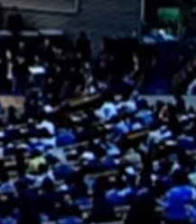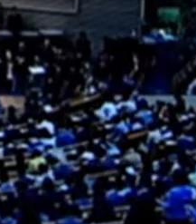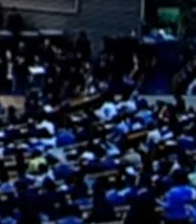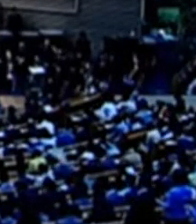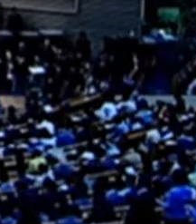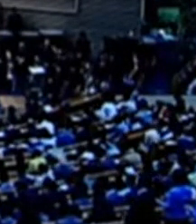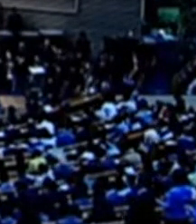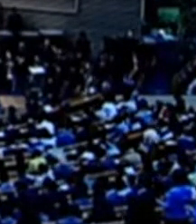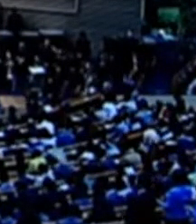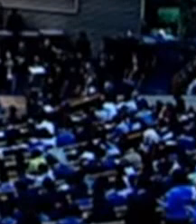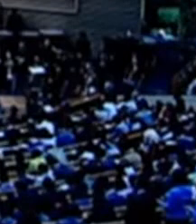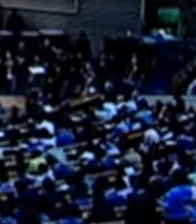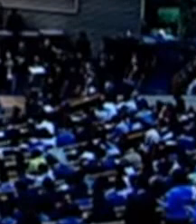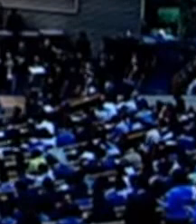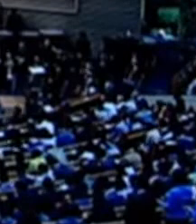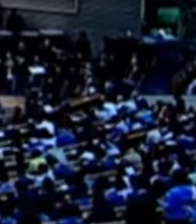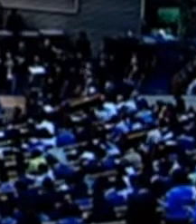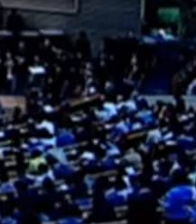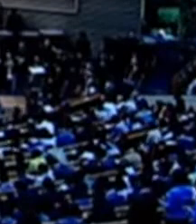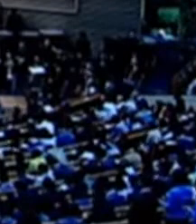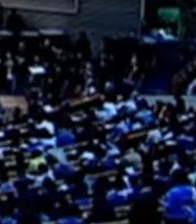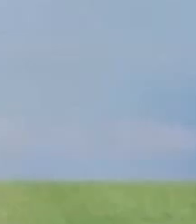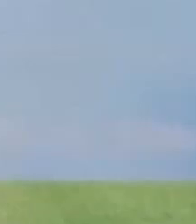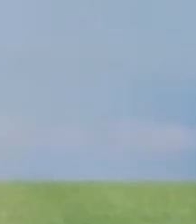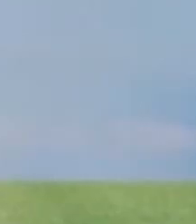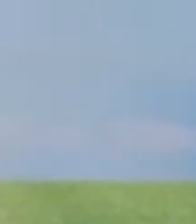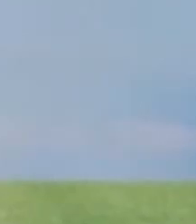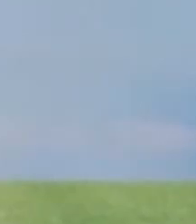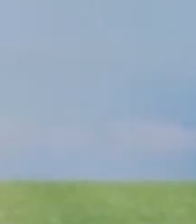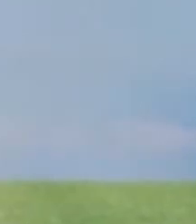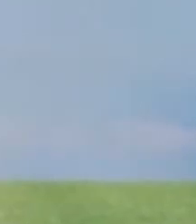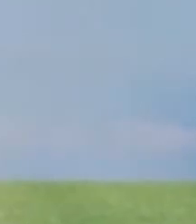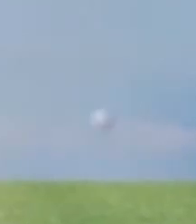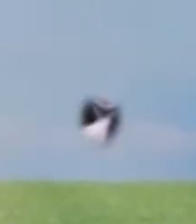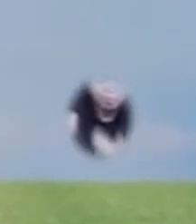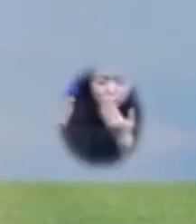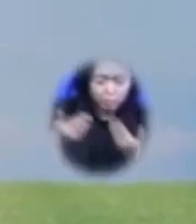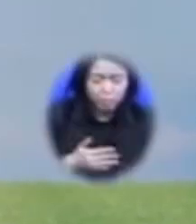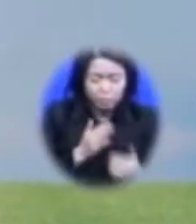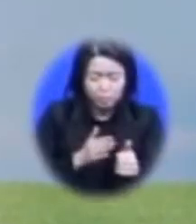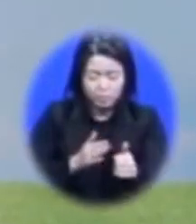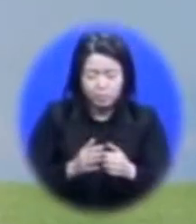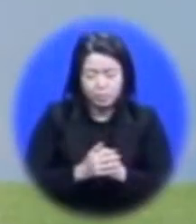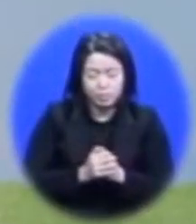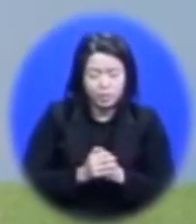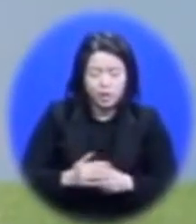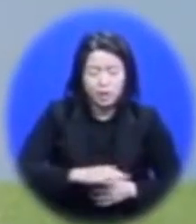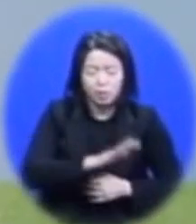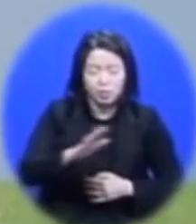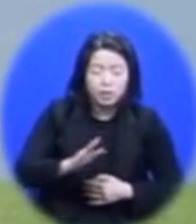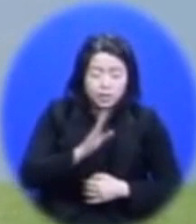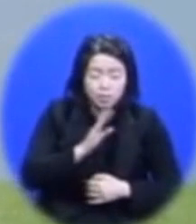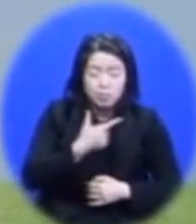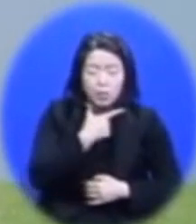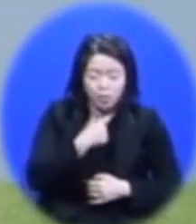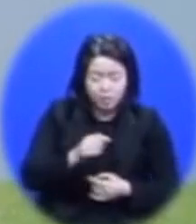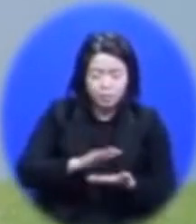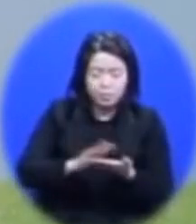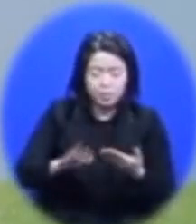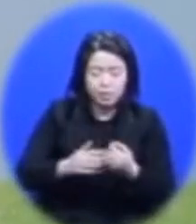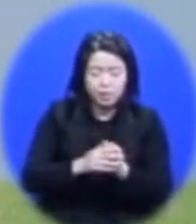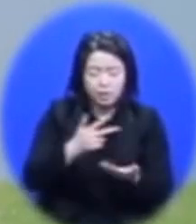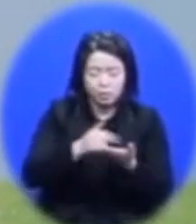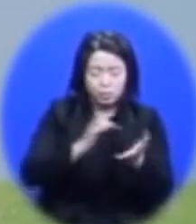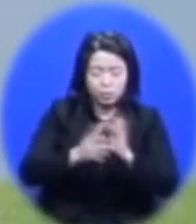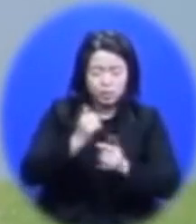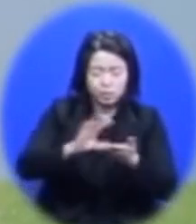찬양합니다. 아버지 하나님, 복을 주소서. 저희들이 정말 원합니다. 주 예수